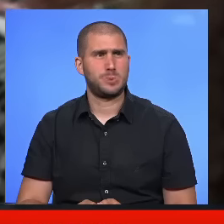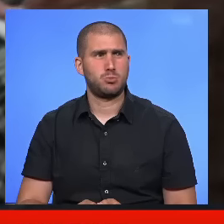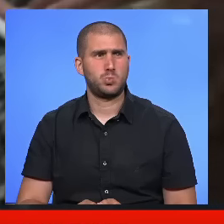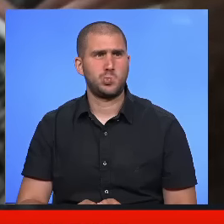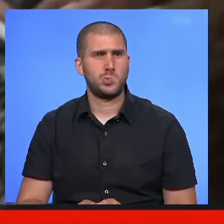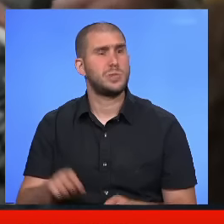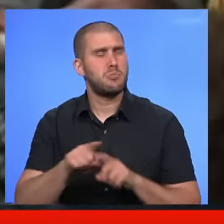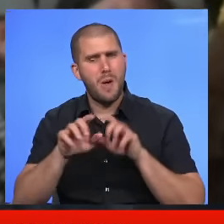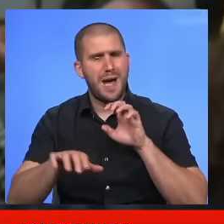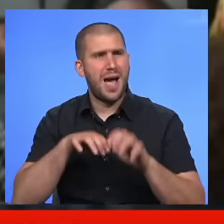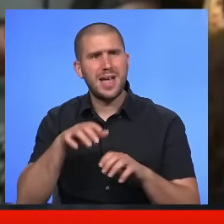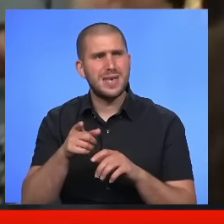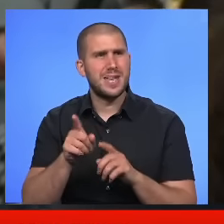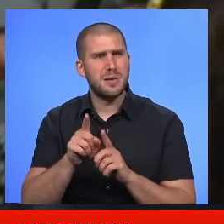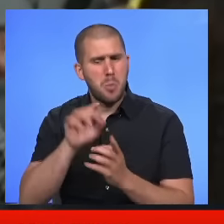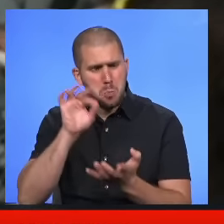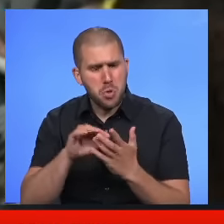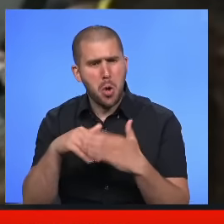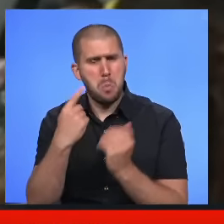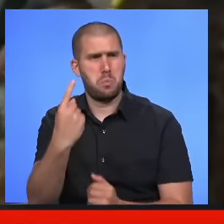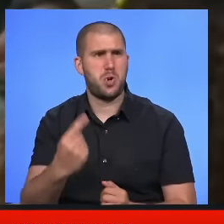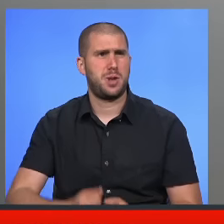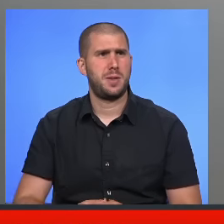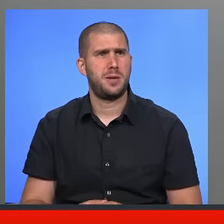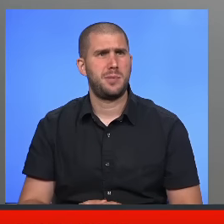כמו אריה מרבצו באותו בוקר,